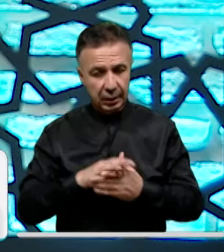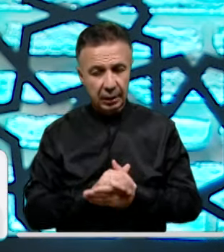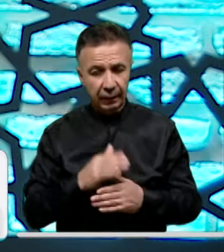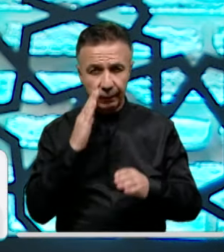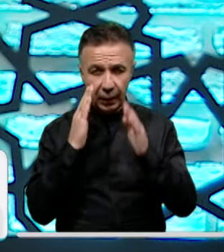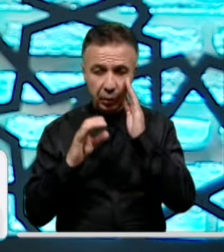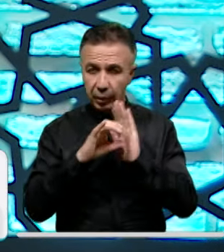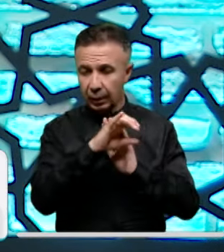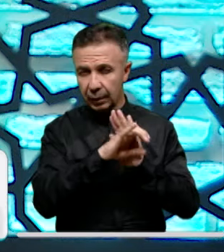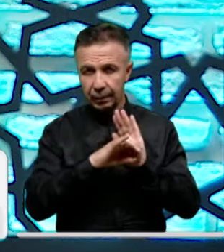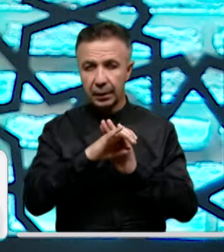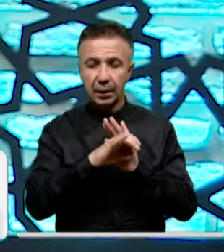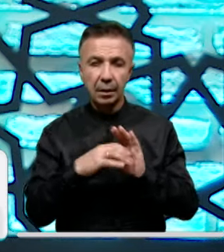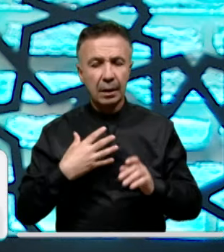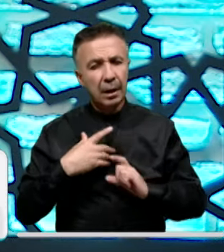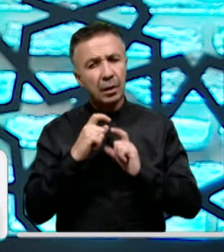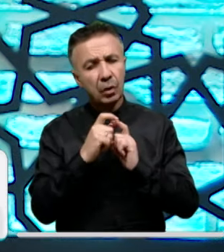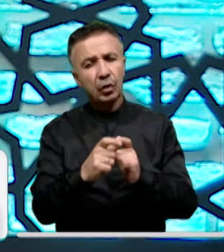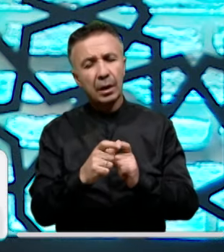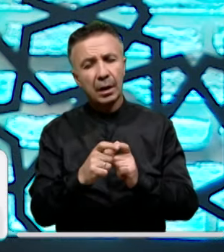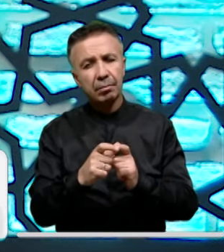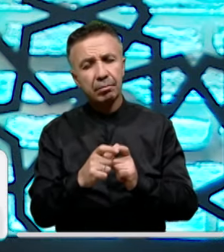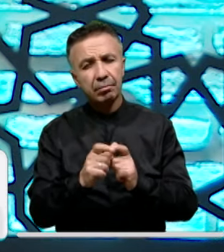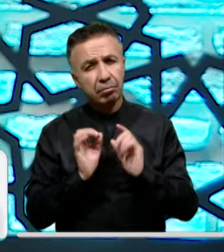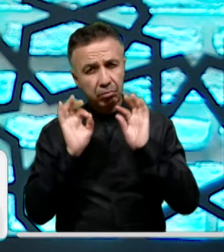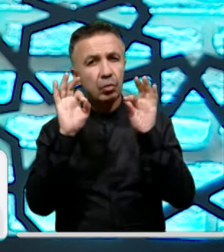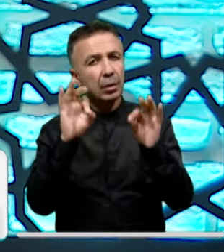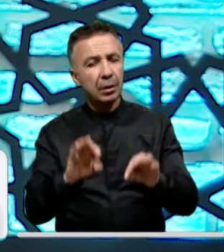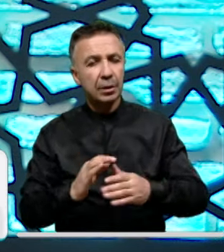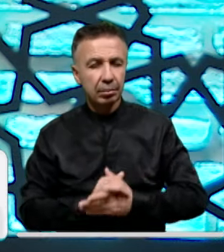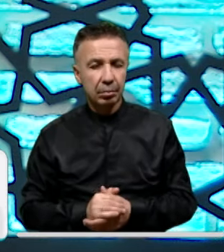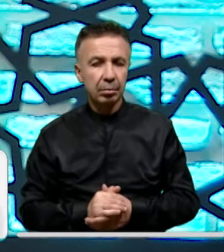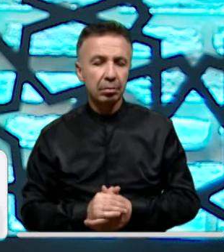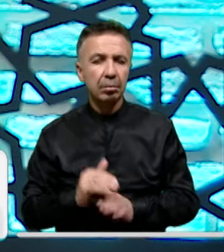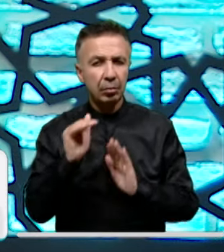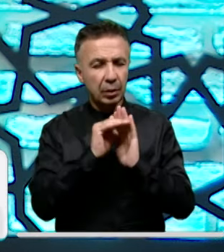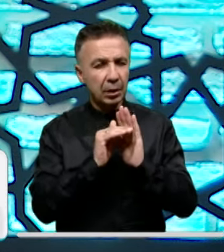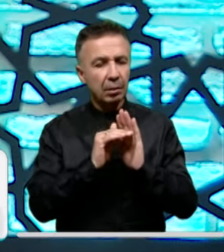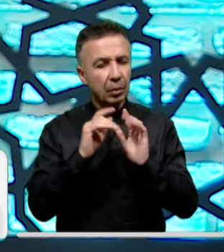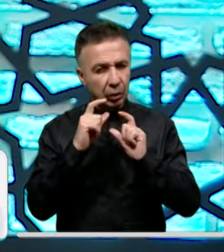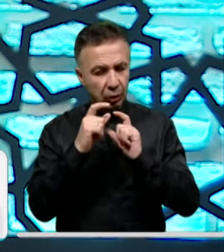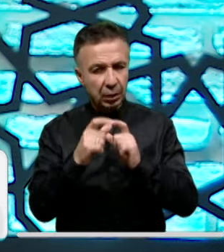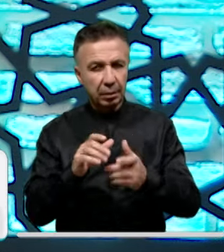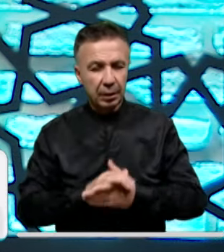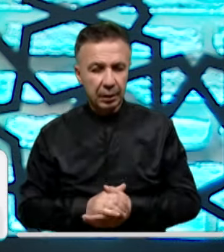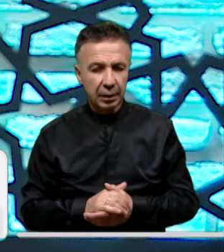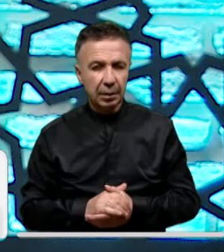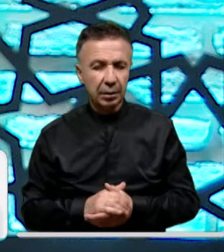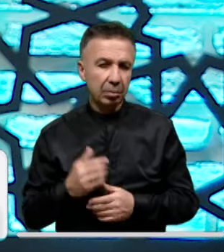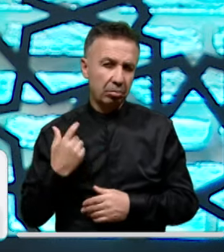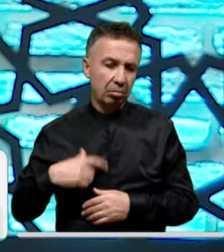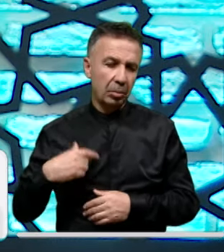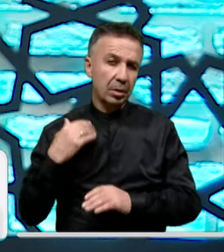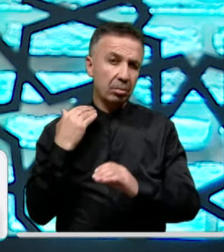Facebook ya da Instagram üzerinden Diyanete Soralım sayfalarına ulaşabilirsiniz. İsterseniz özel mesaj atmak suretiyle,